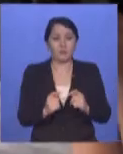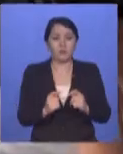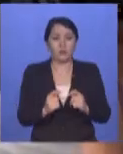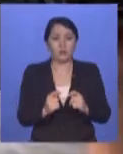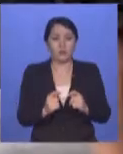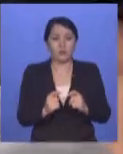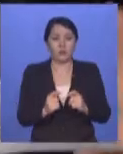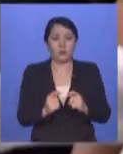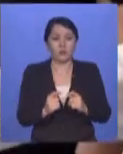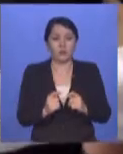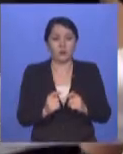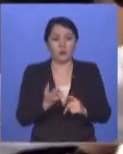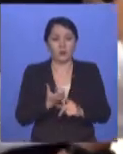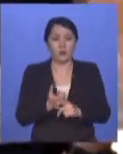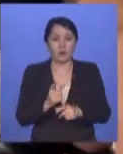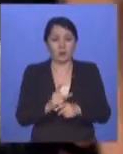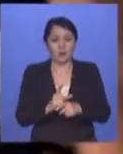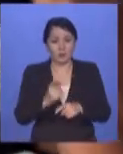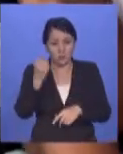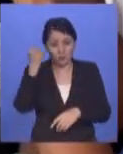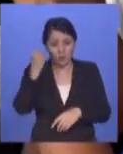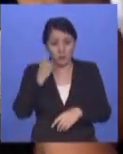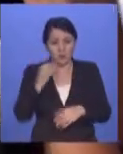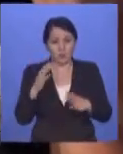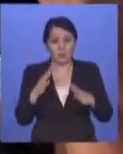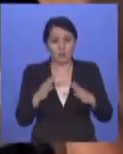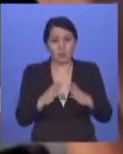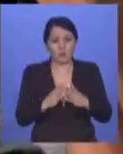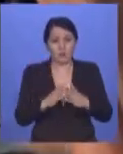Үйіңіз кішігірім болған, е? Ескі үй болған.